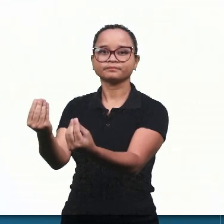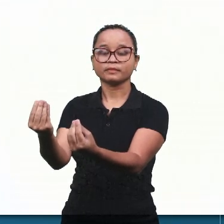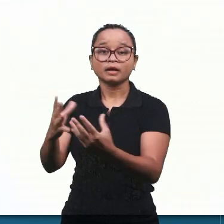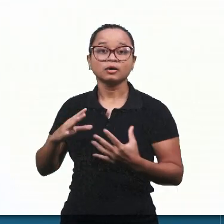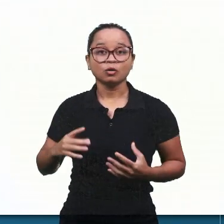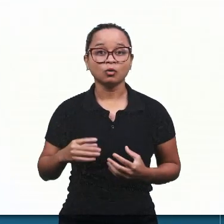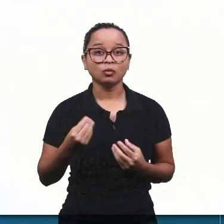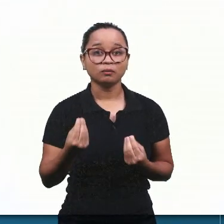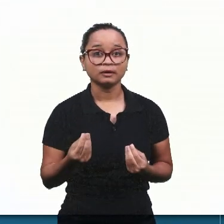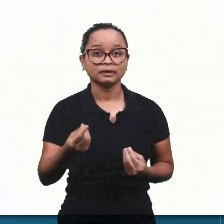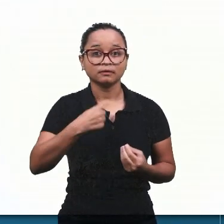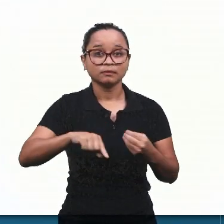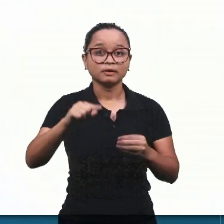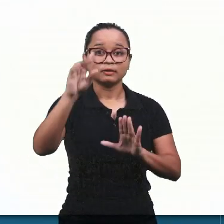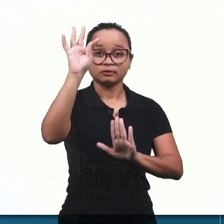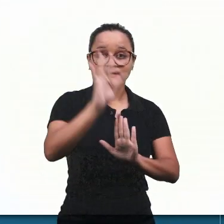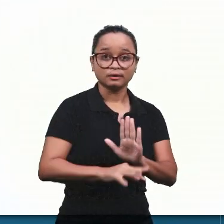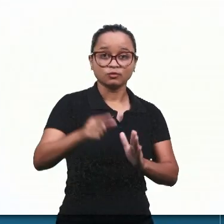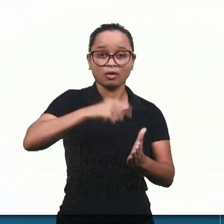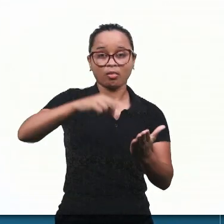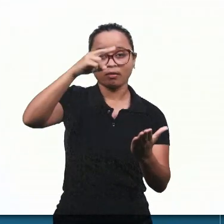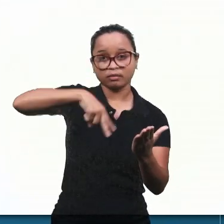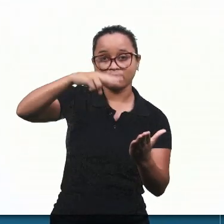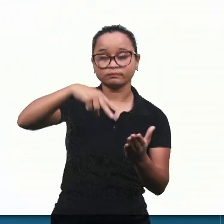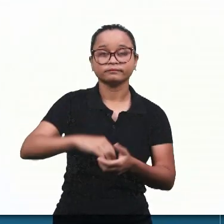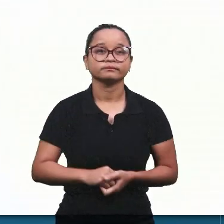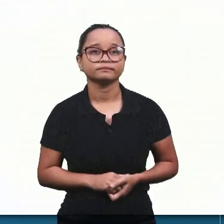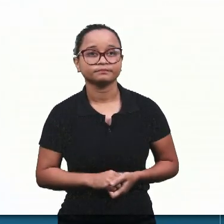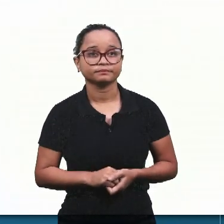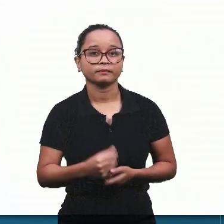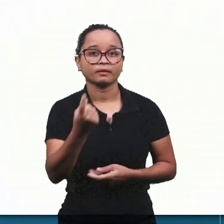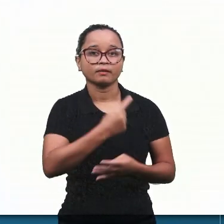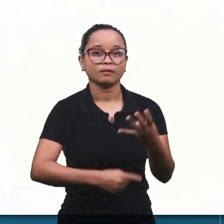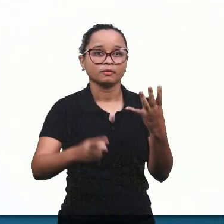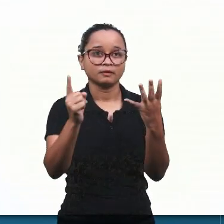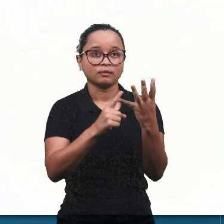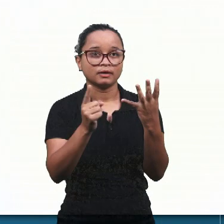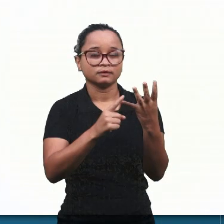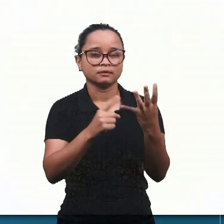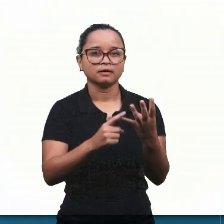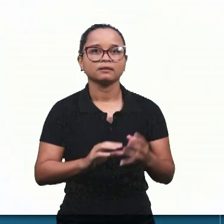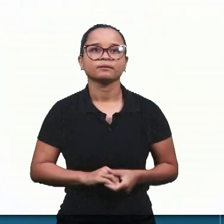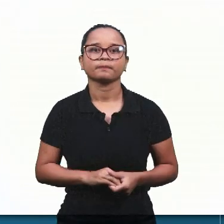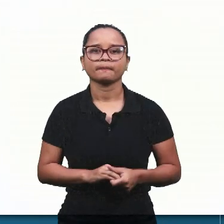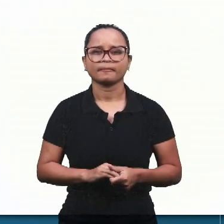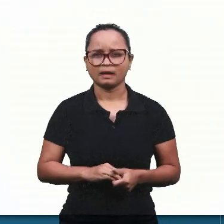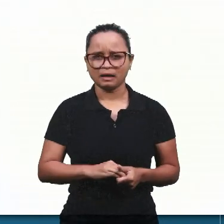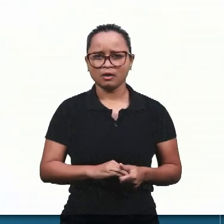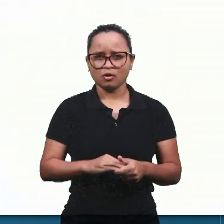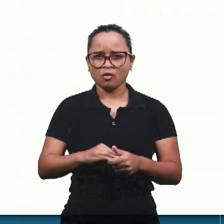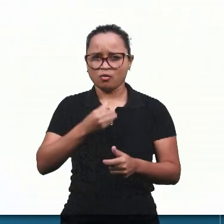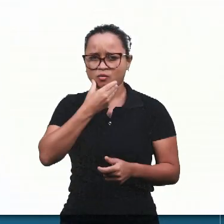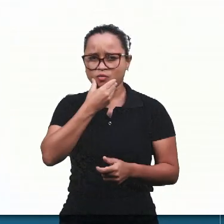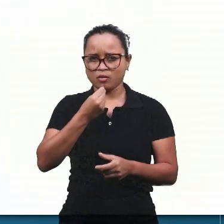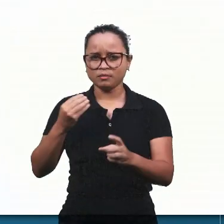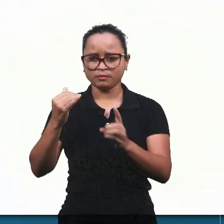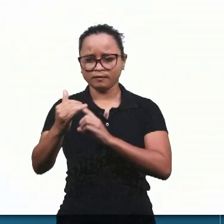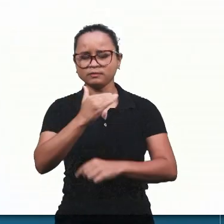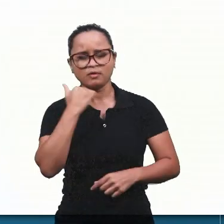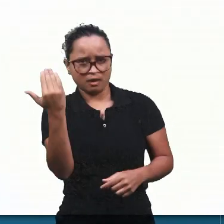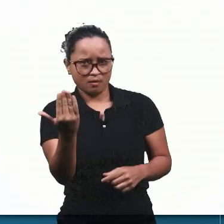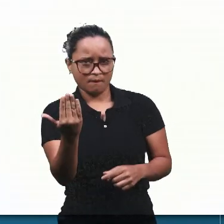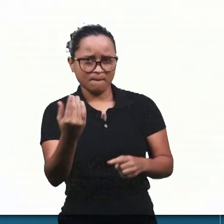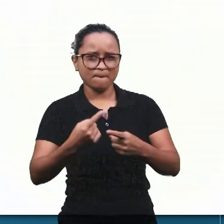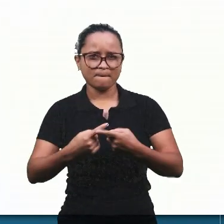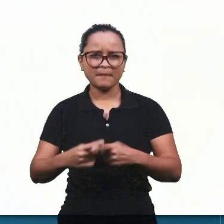fois le Seigneur s'approprie ce verbe et utilise dans ce texte que nous avons vu ici? Quatrième question, la mort du prophète